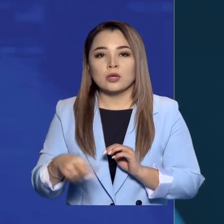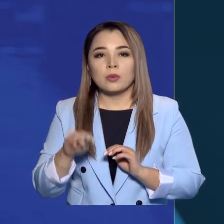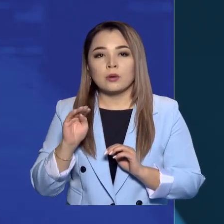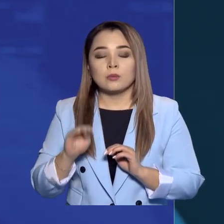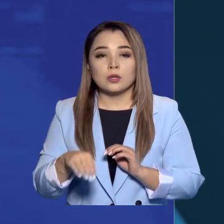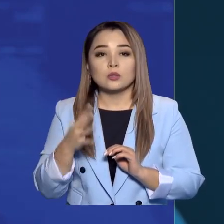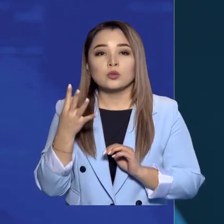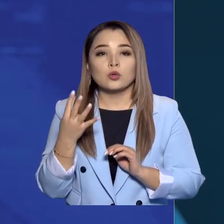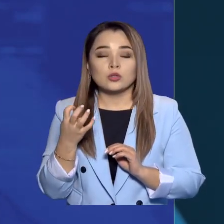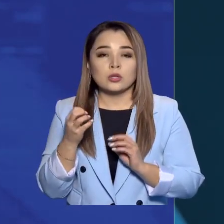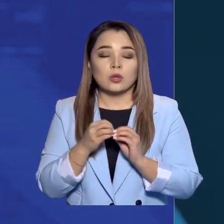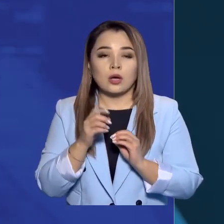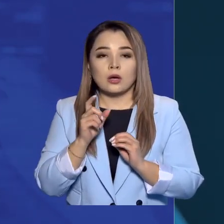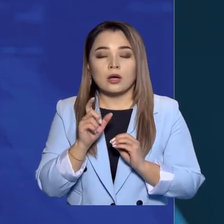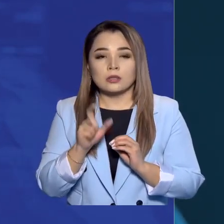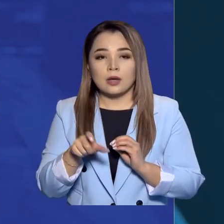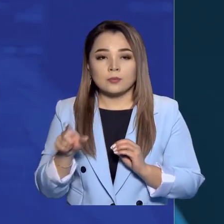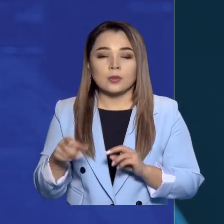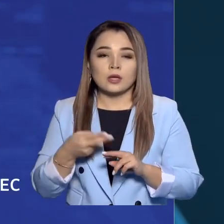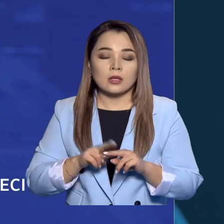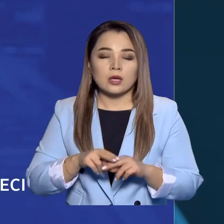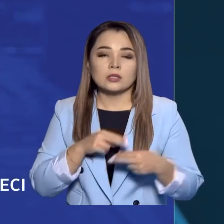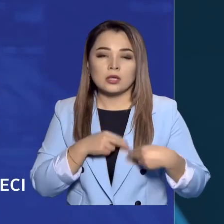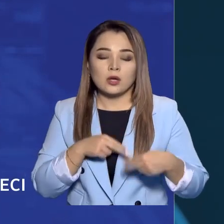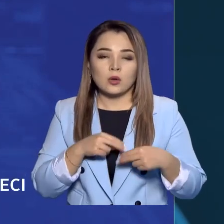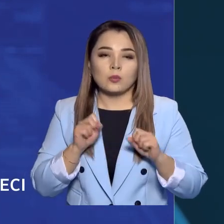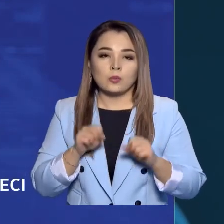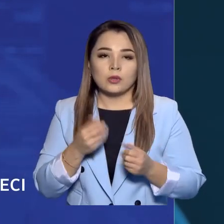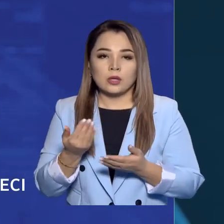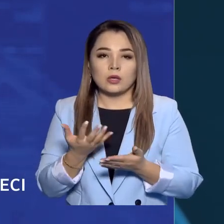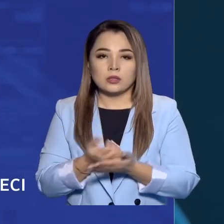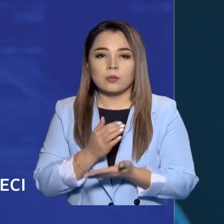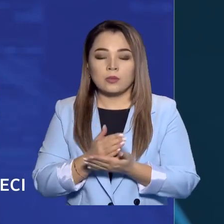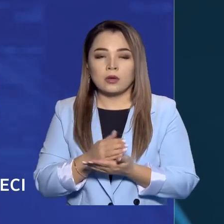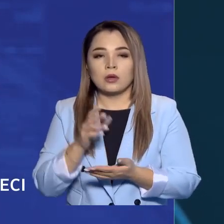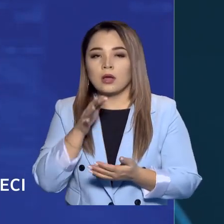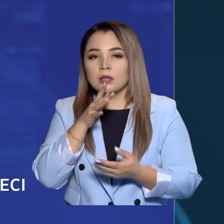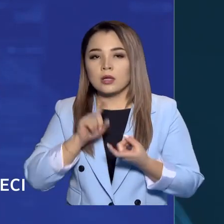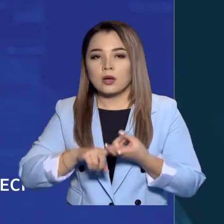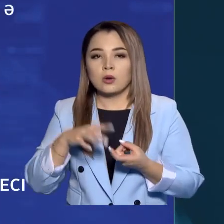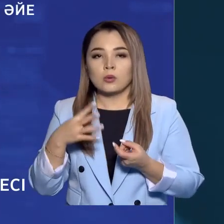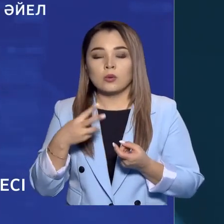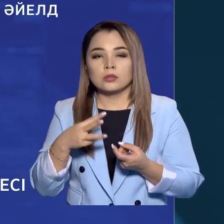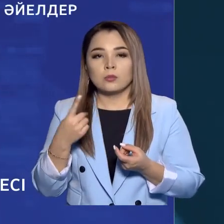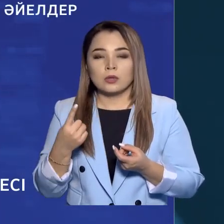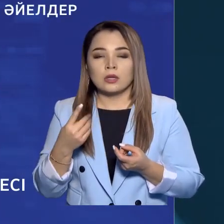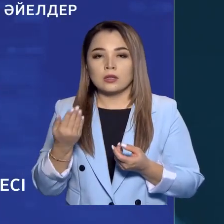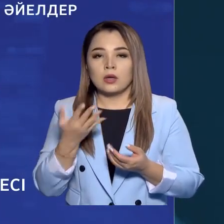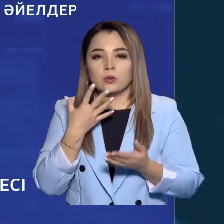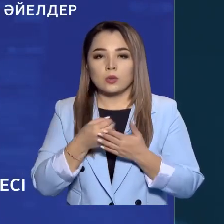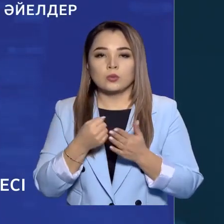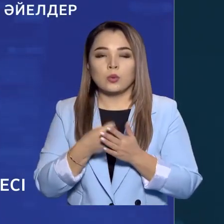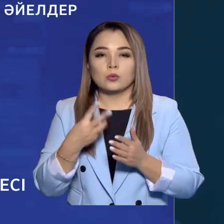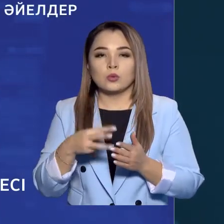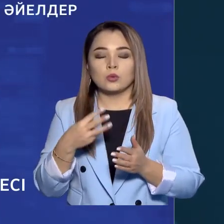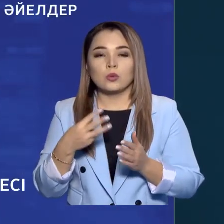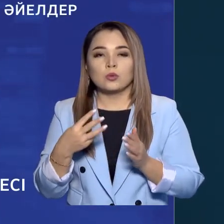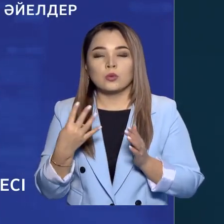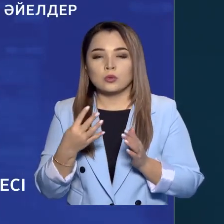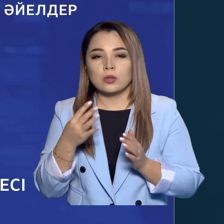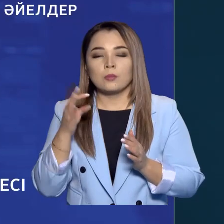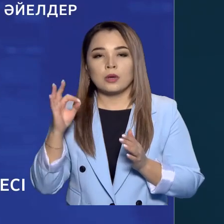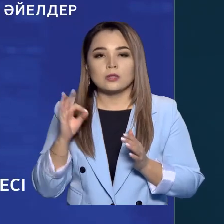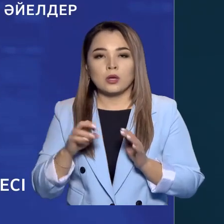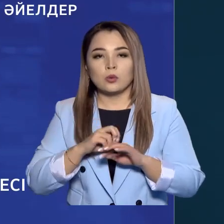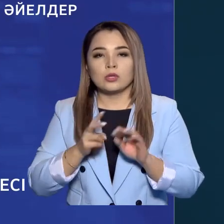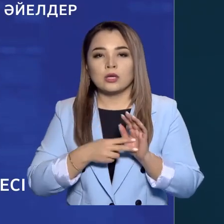11 320 410 адам еңбекке жарамды. Қазақстандықтардың орта жасы 31. Тұрғындардың шамамен 34% 17 жасқа дейінгі балалар. Ал